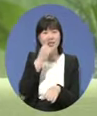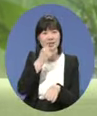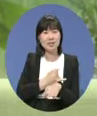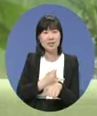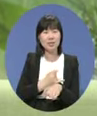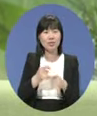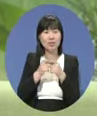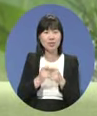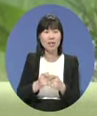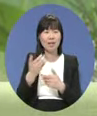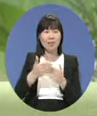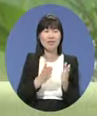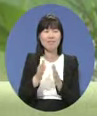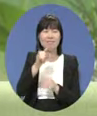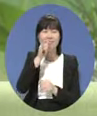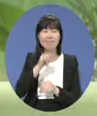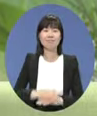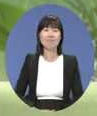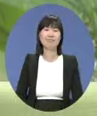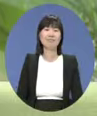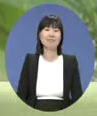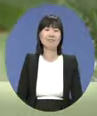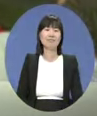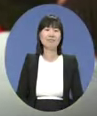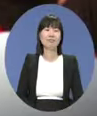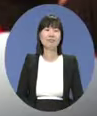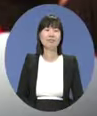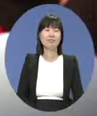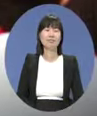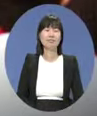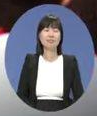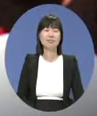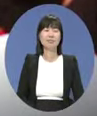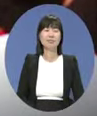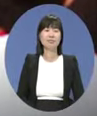수 있는지 저희가 구체적으로 화면으로 소개를 해드리겠습니다.